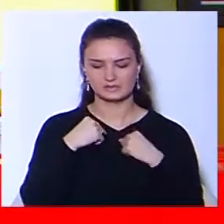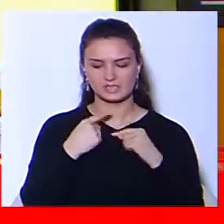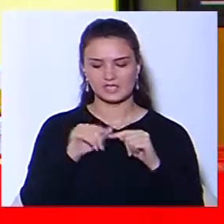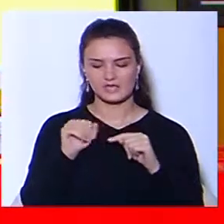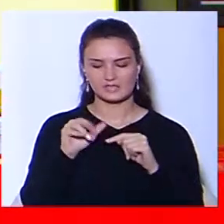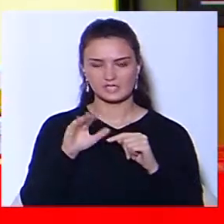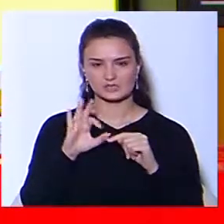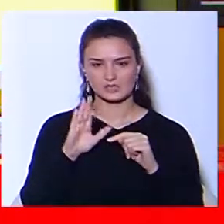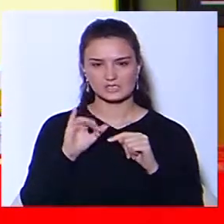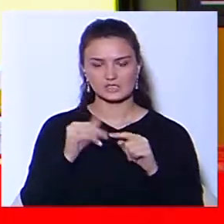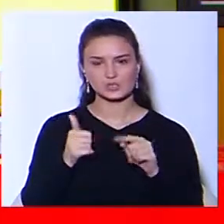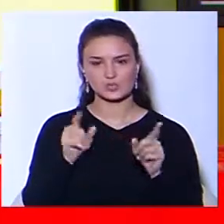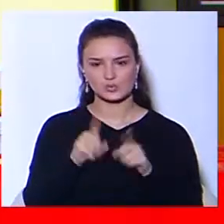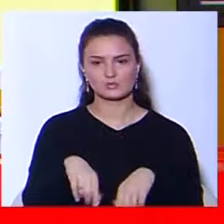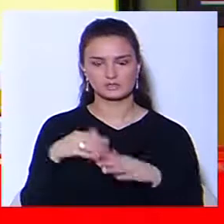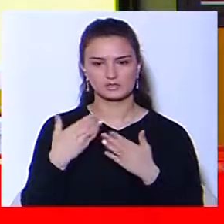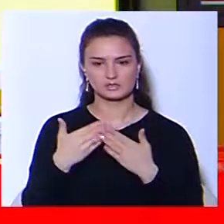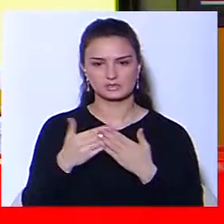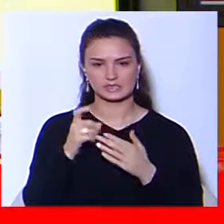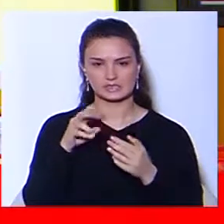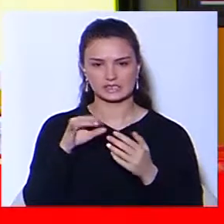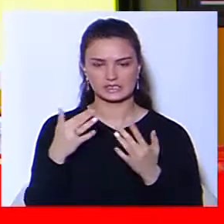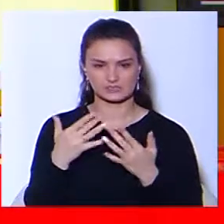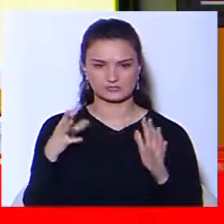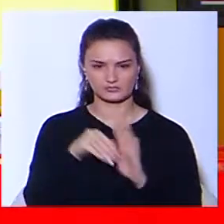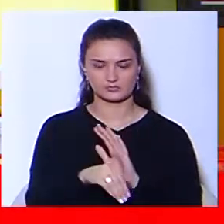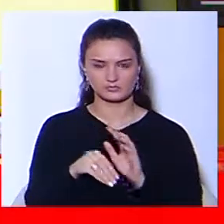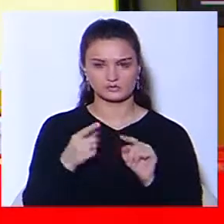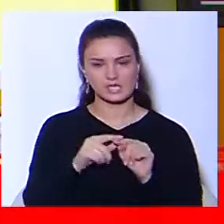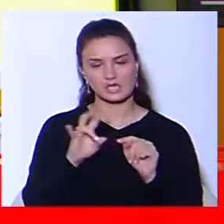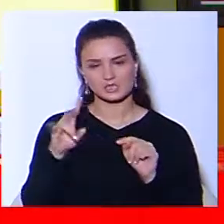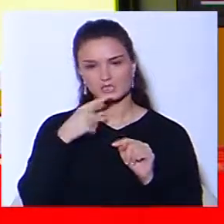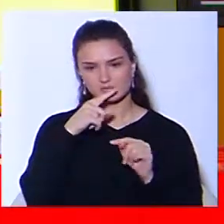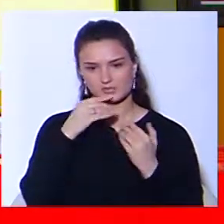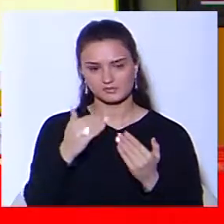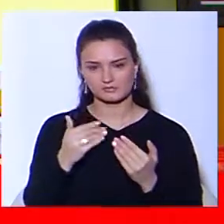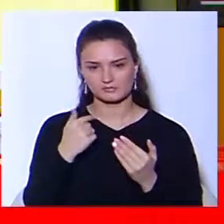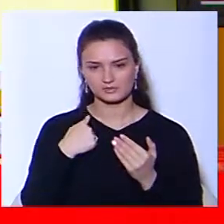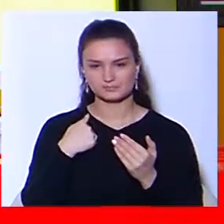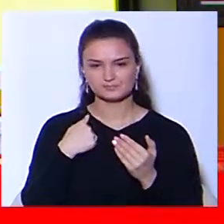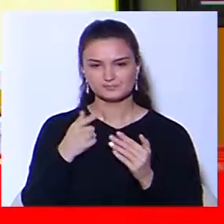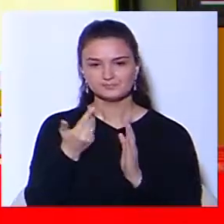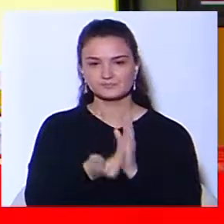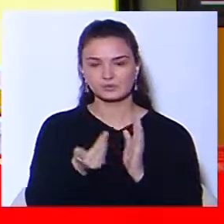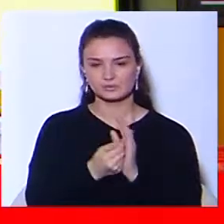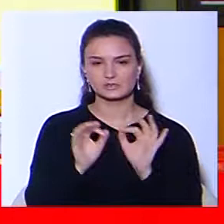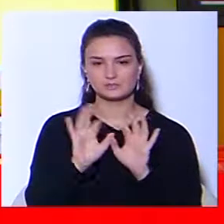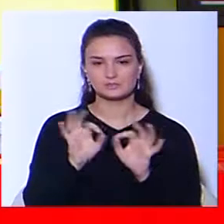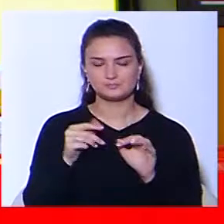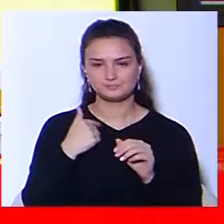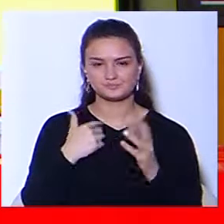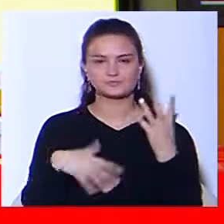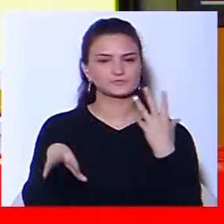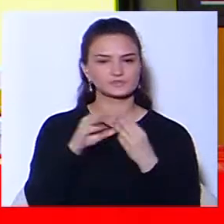აფლატოქსინი, როგორიცაც მოხვდებოდა მაგალითად თხილის შემთხვევაში. ან სიმინდი. Მე ამ რეკომენდაციებით ახლა